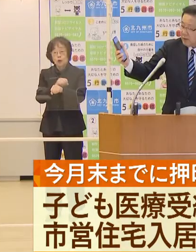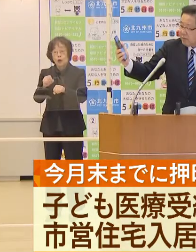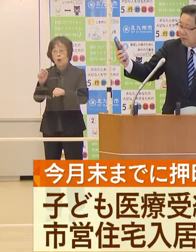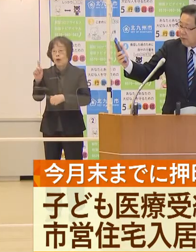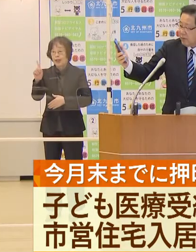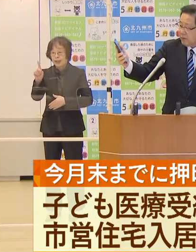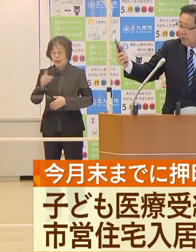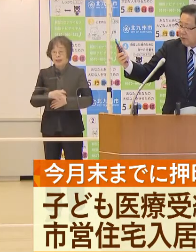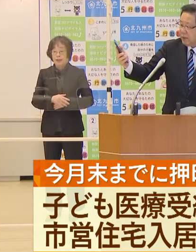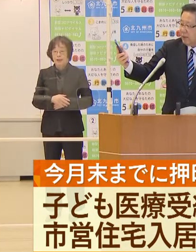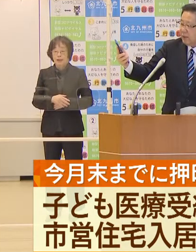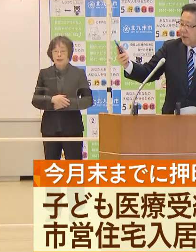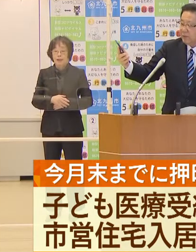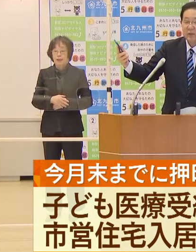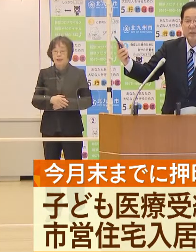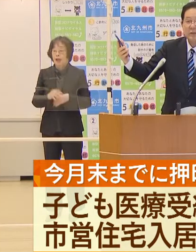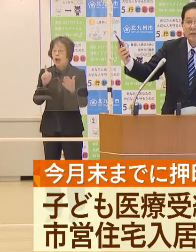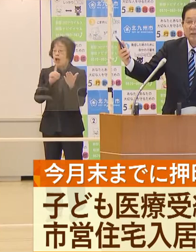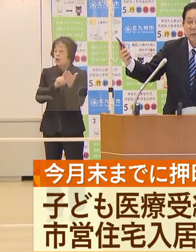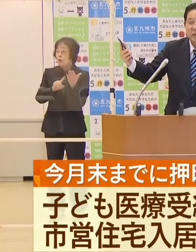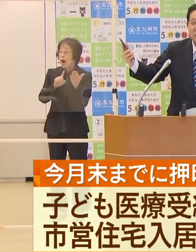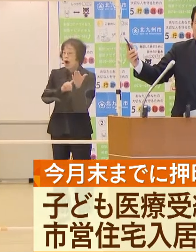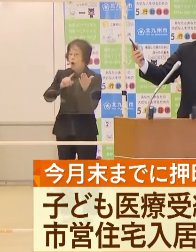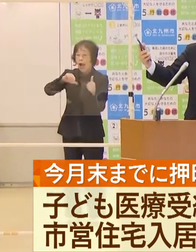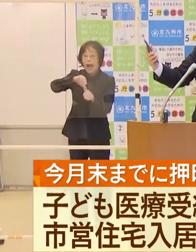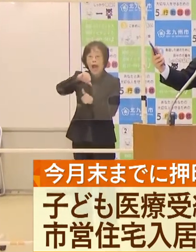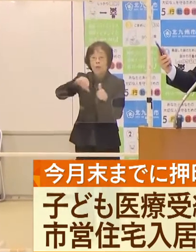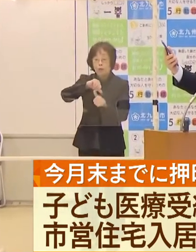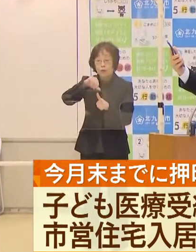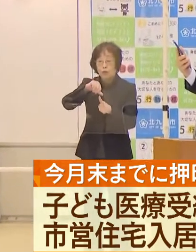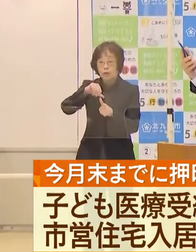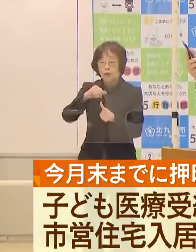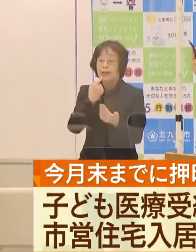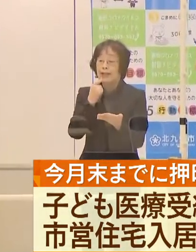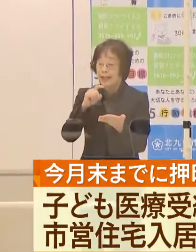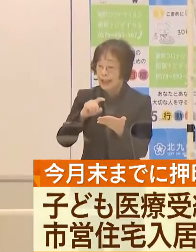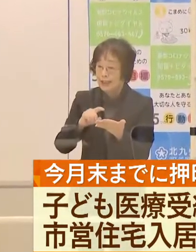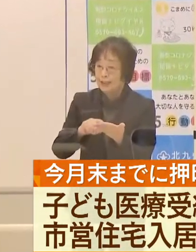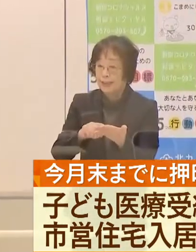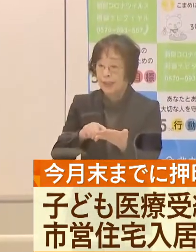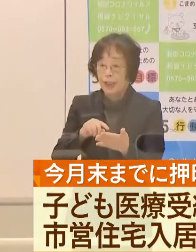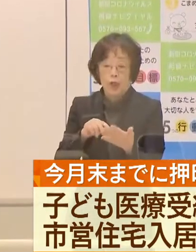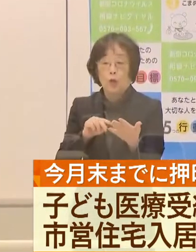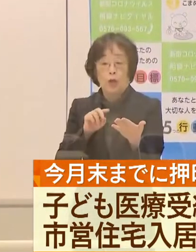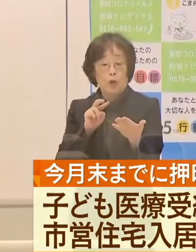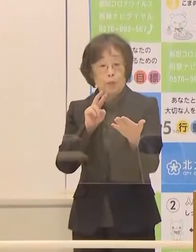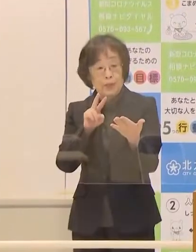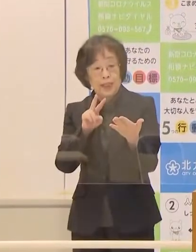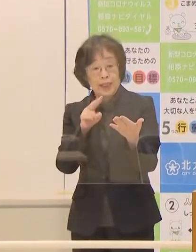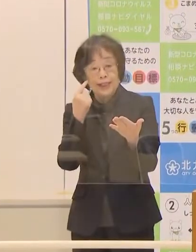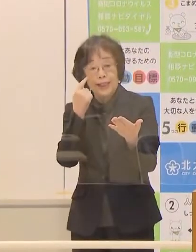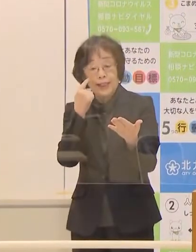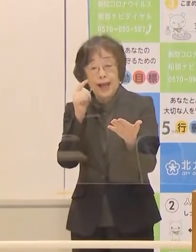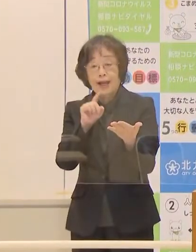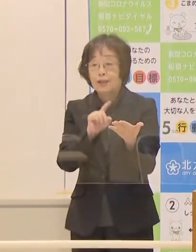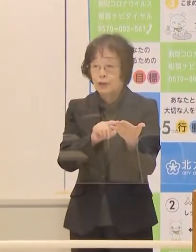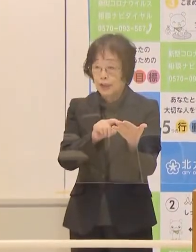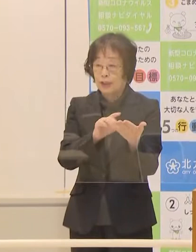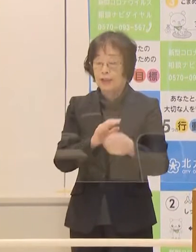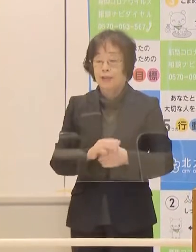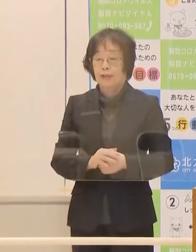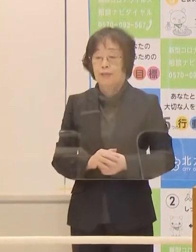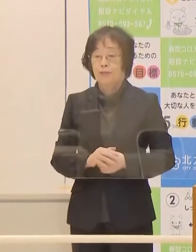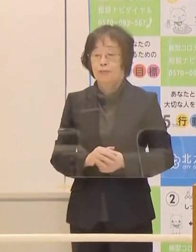の入居申込書などおよそ2000種類について今月末までに押印を廃止します。さ